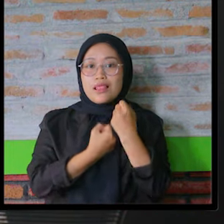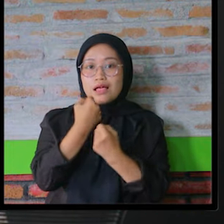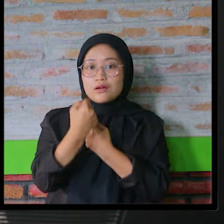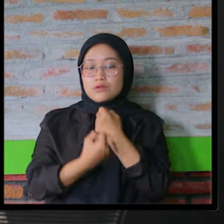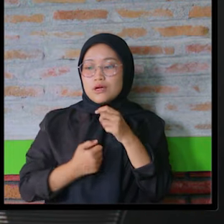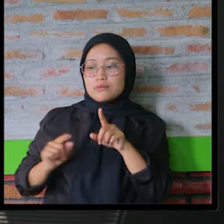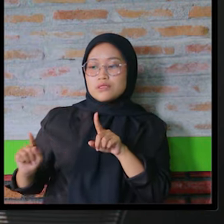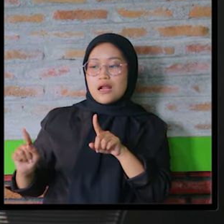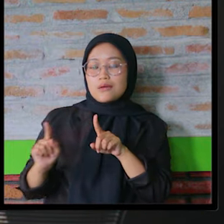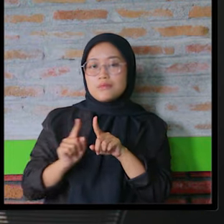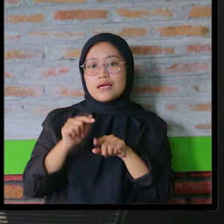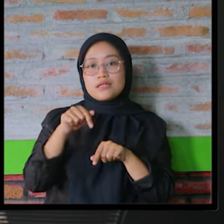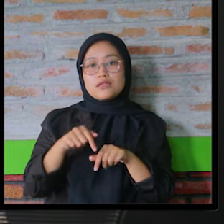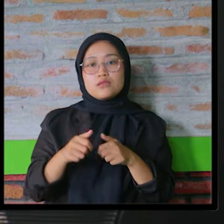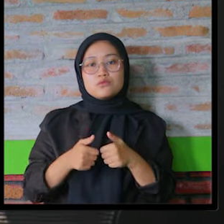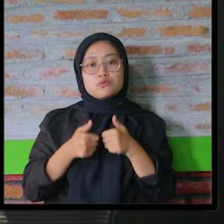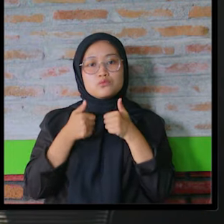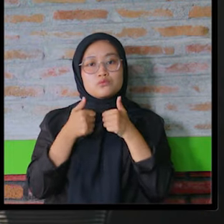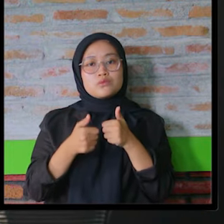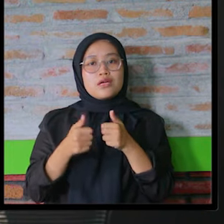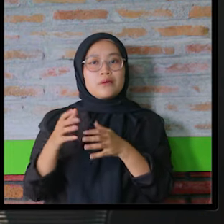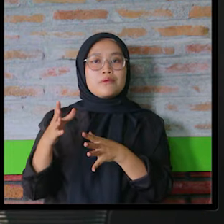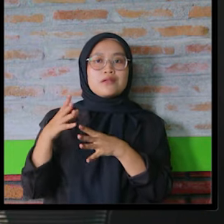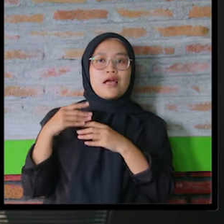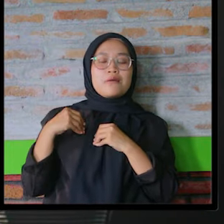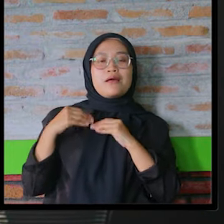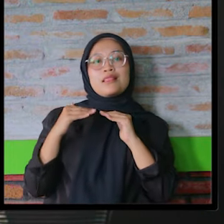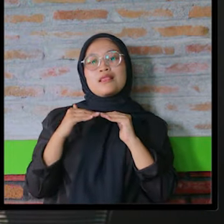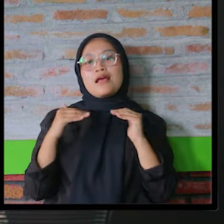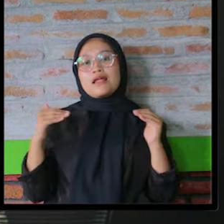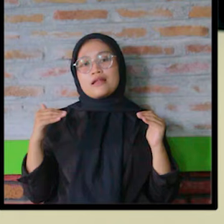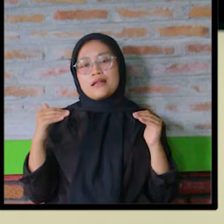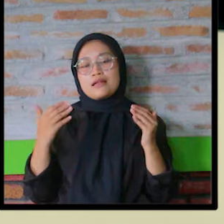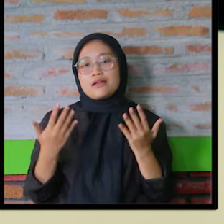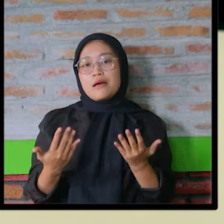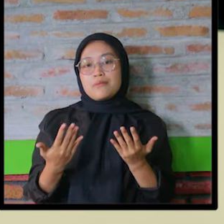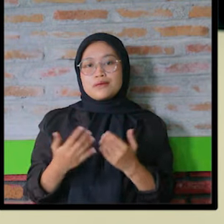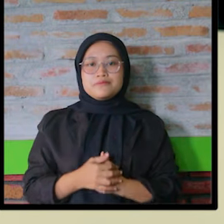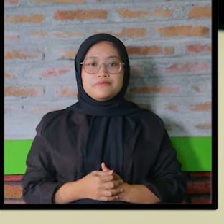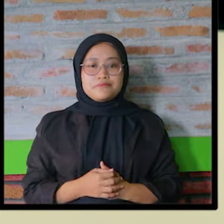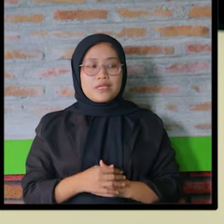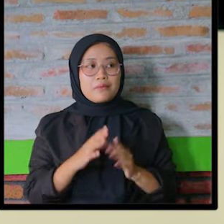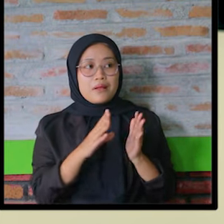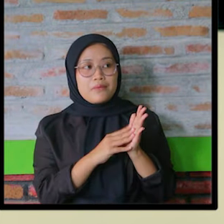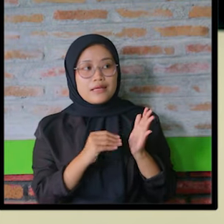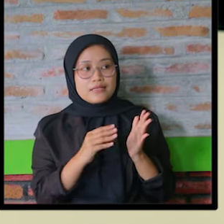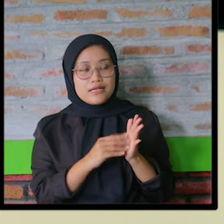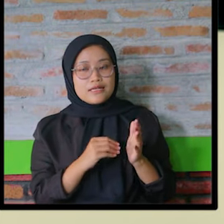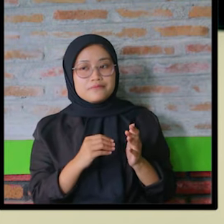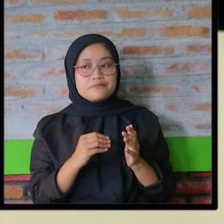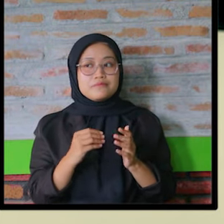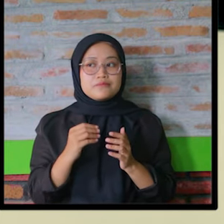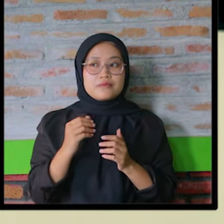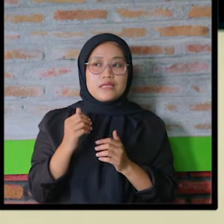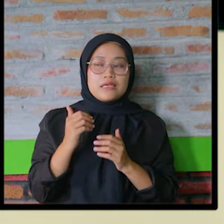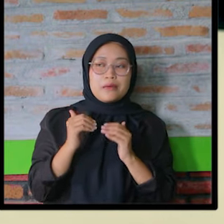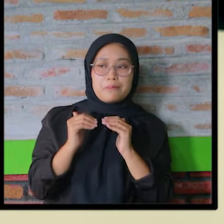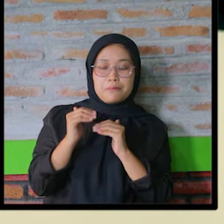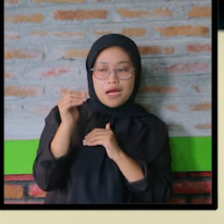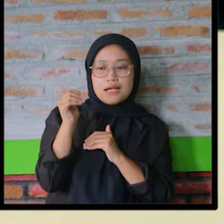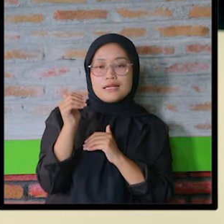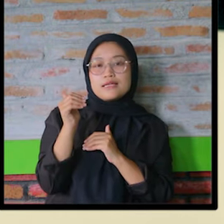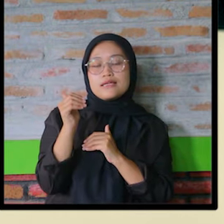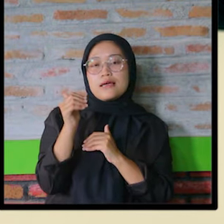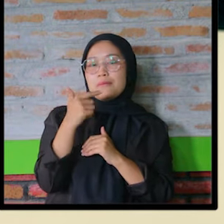agar dapat mendapatkan keadilan begitu apa Bu pembelajarannya pembelajaran yang paling ee penting